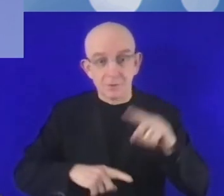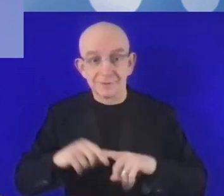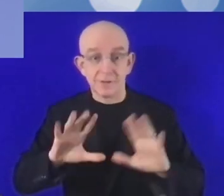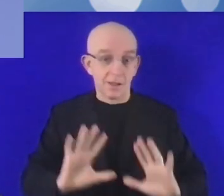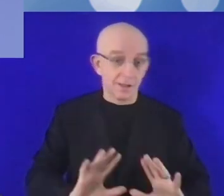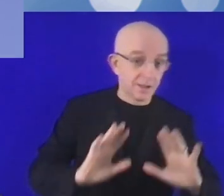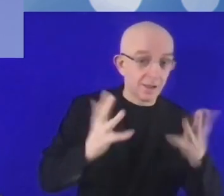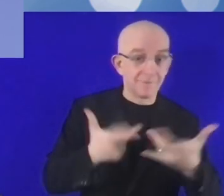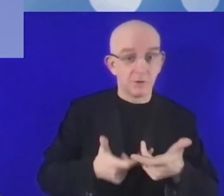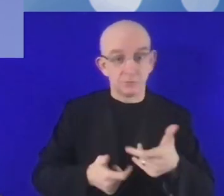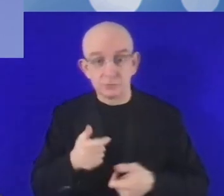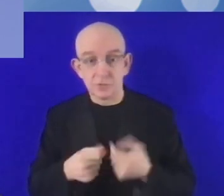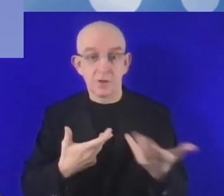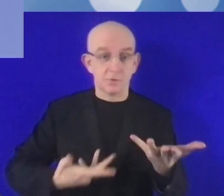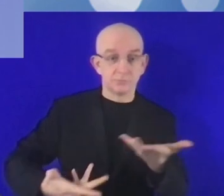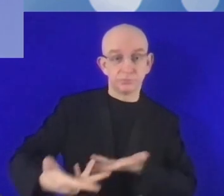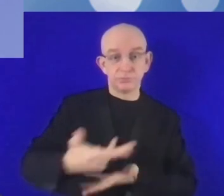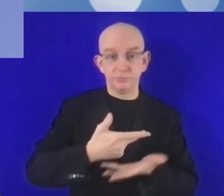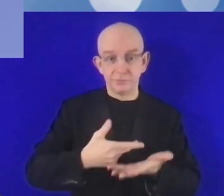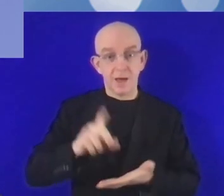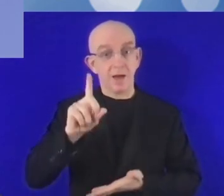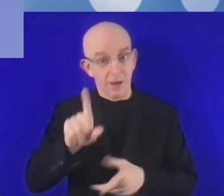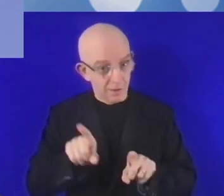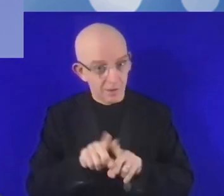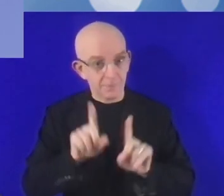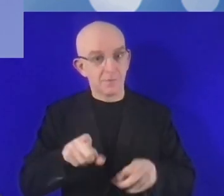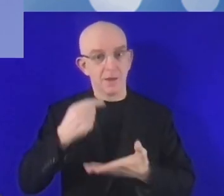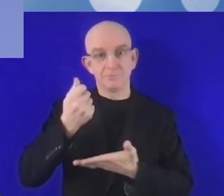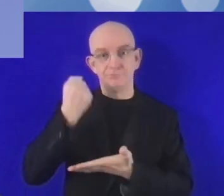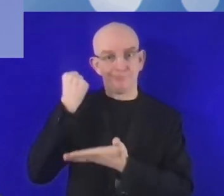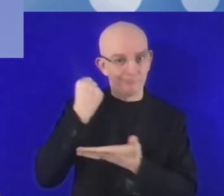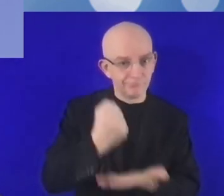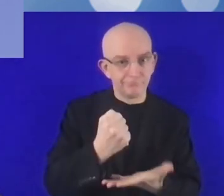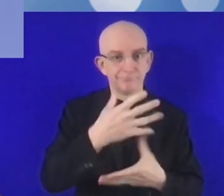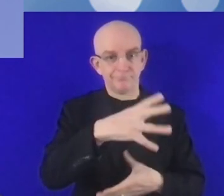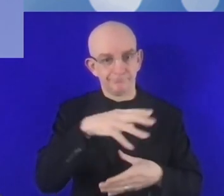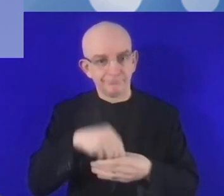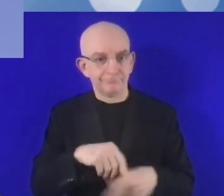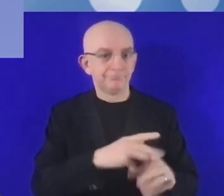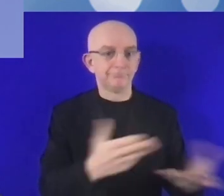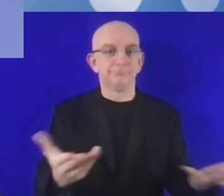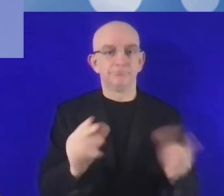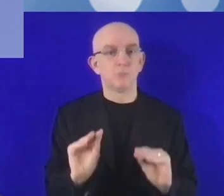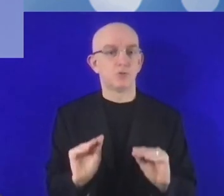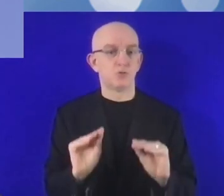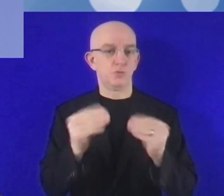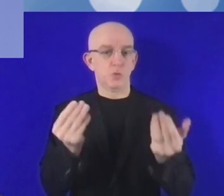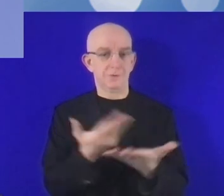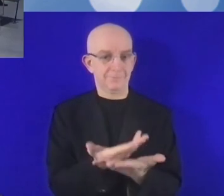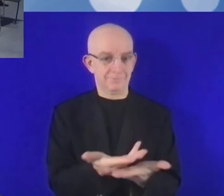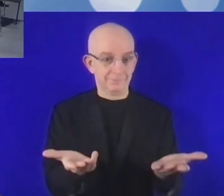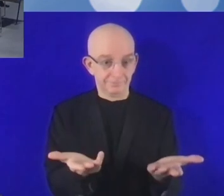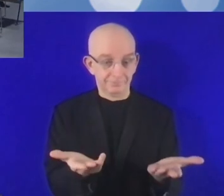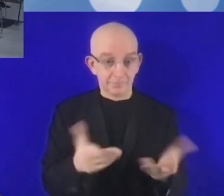个数字是非常大。比如说，这是美国人口的2倍。 所以我们可以说这个电子化